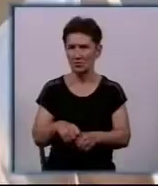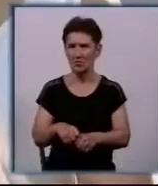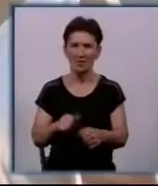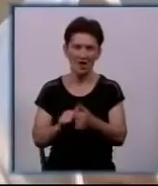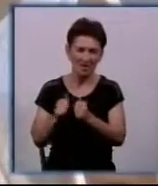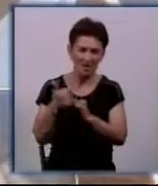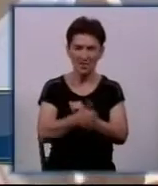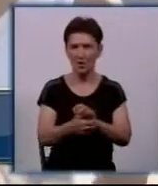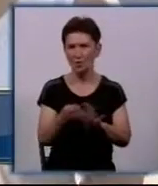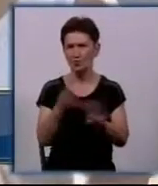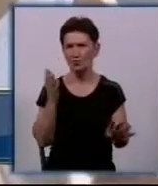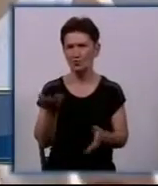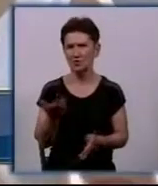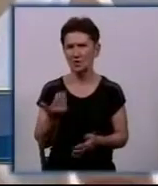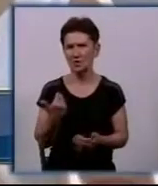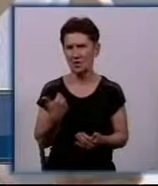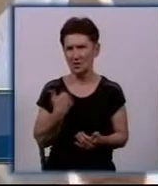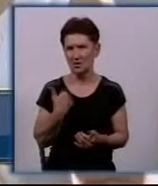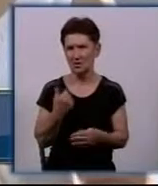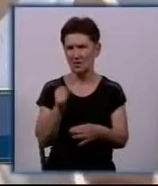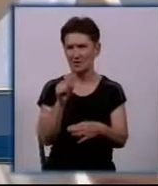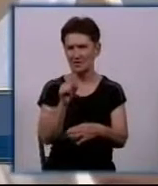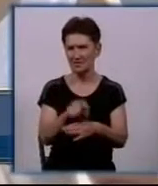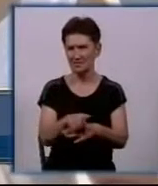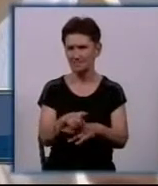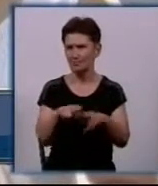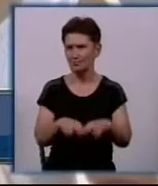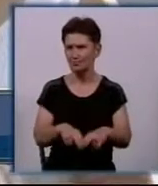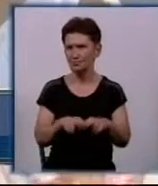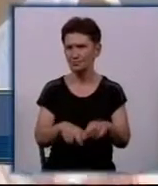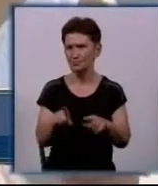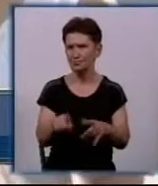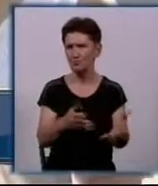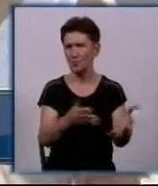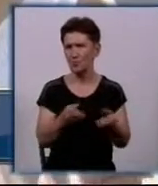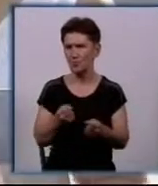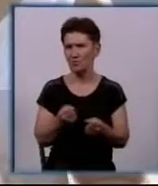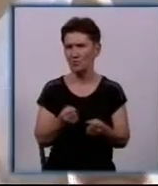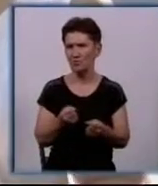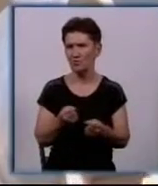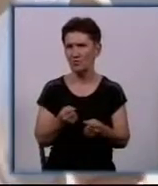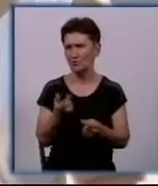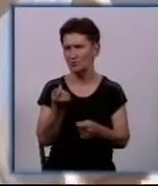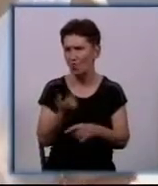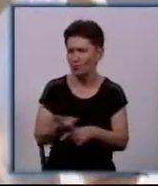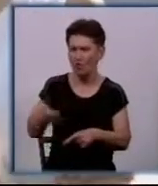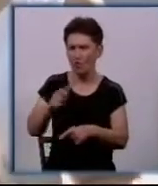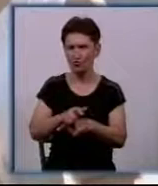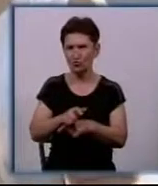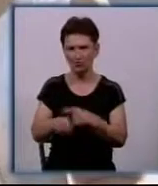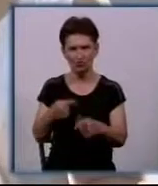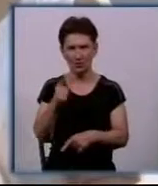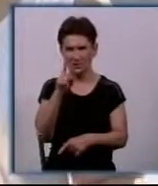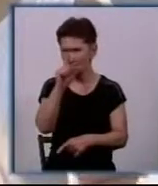позачергово. Я замовила паспорт довгостроковий. Я його отримала чуть більше, ніж за місяць.